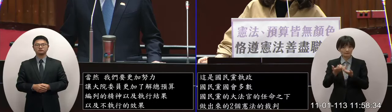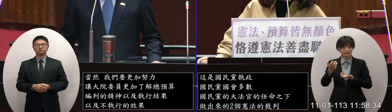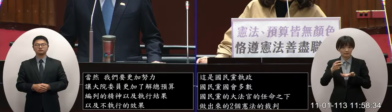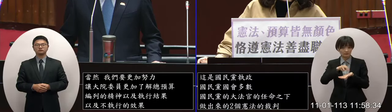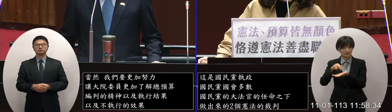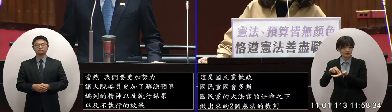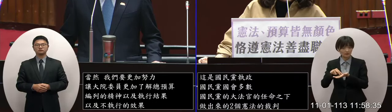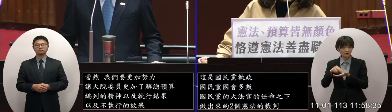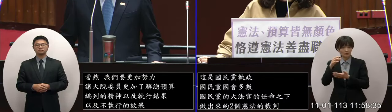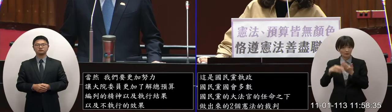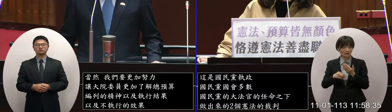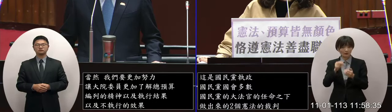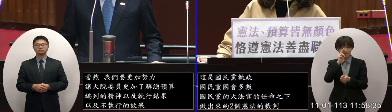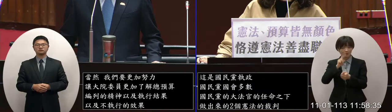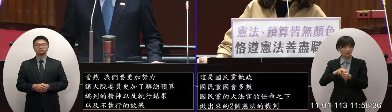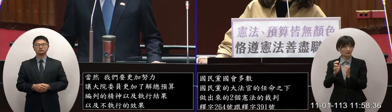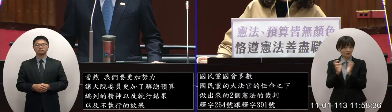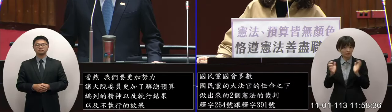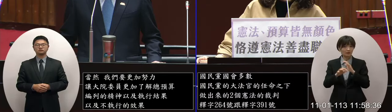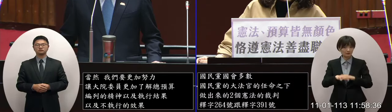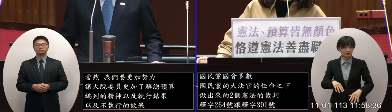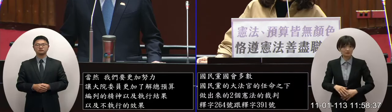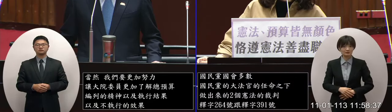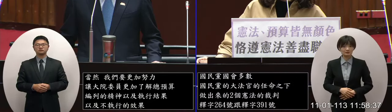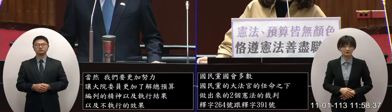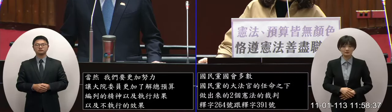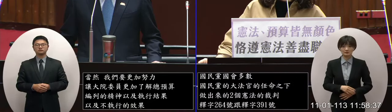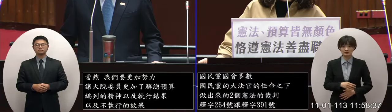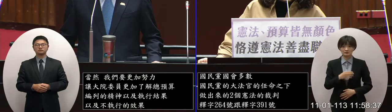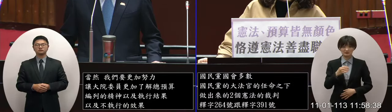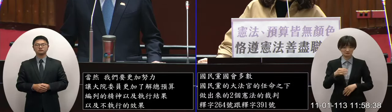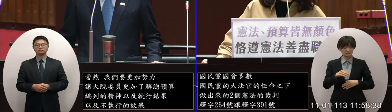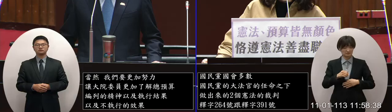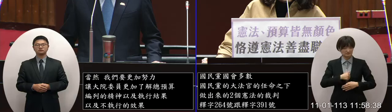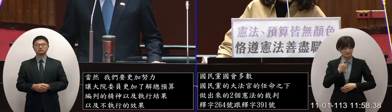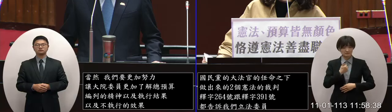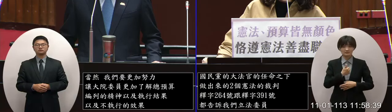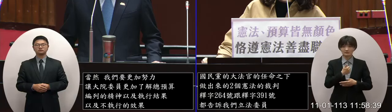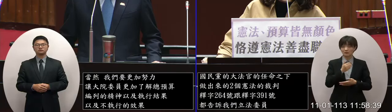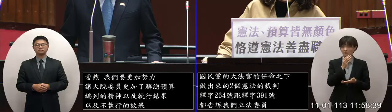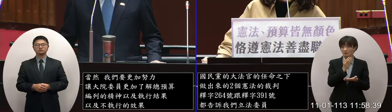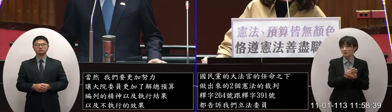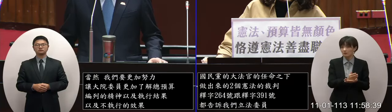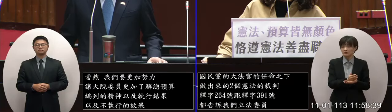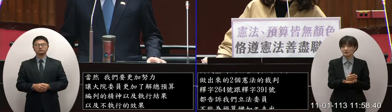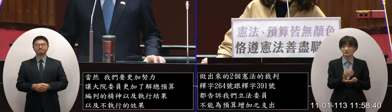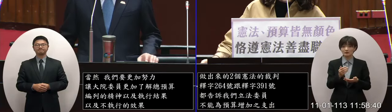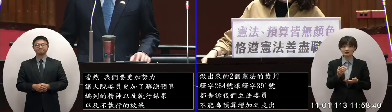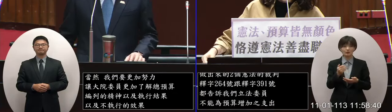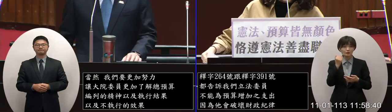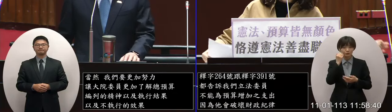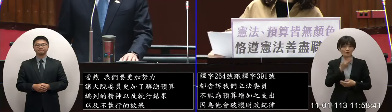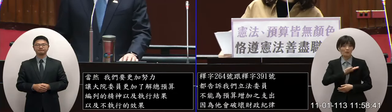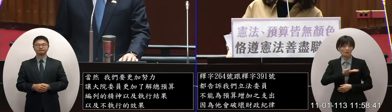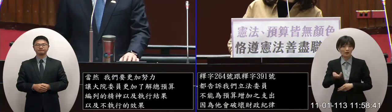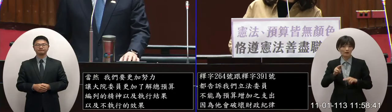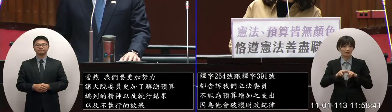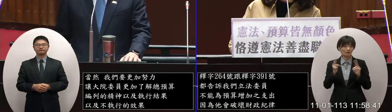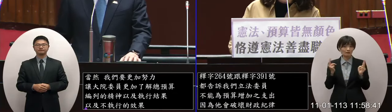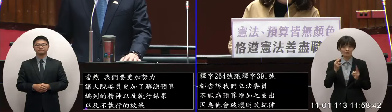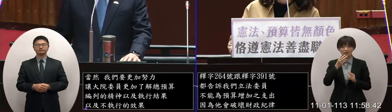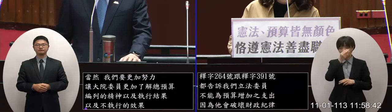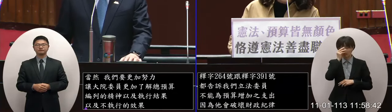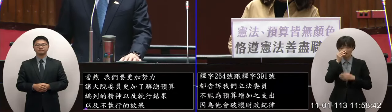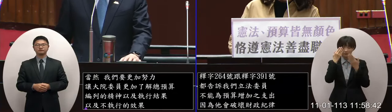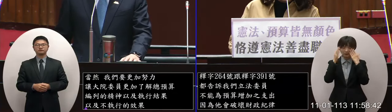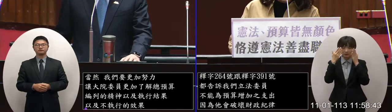的，只此一例，否则二例一开，后患无穷。我们后续在针对总预算的